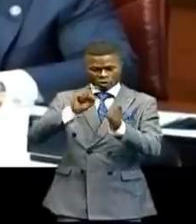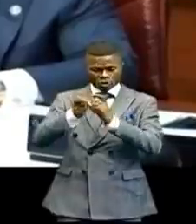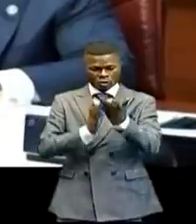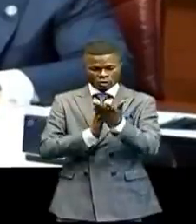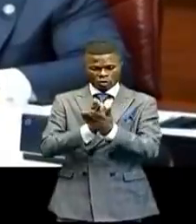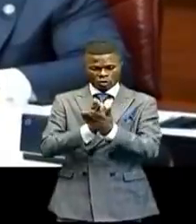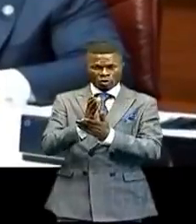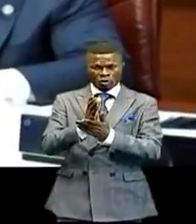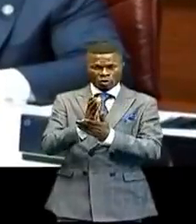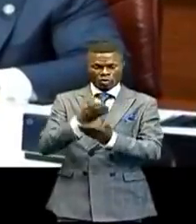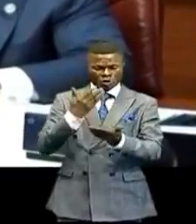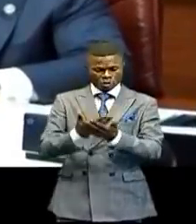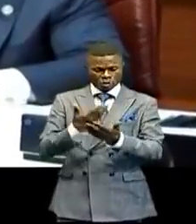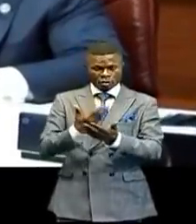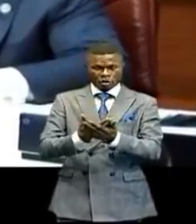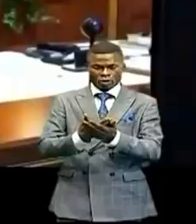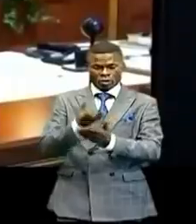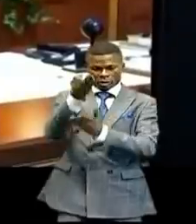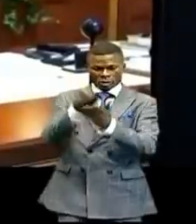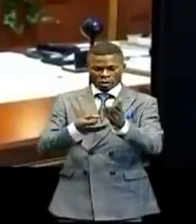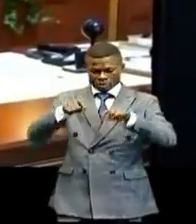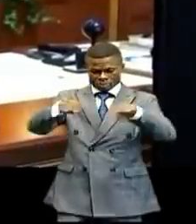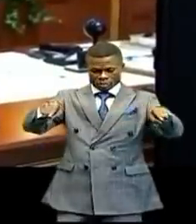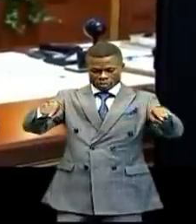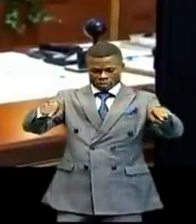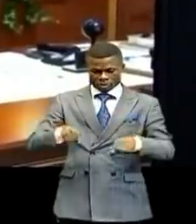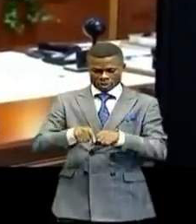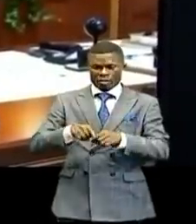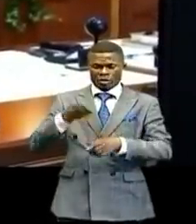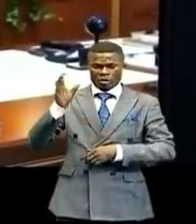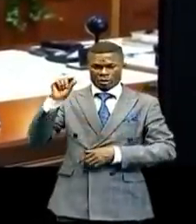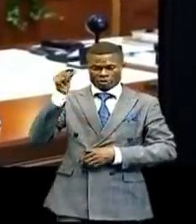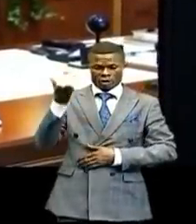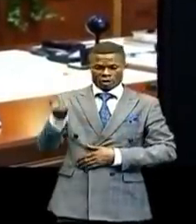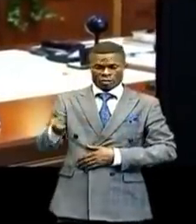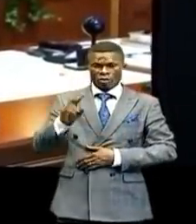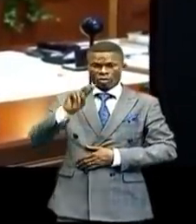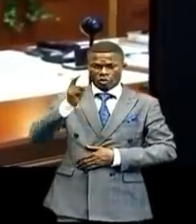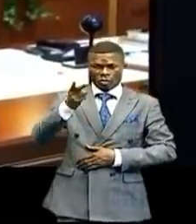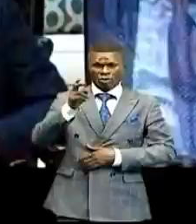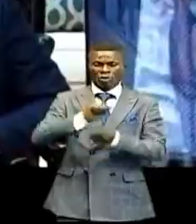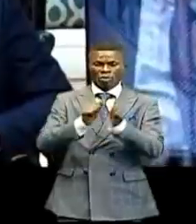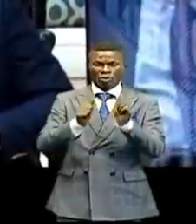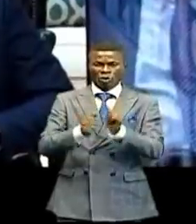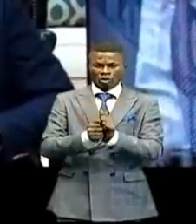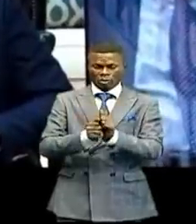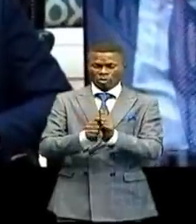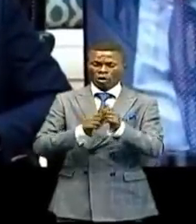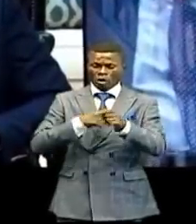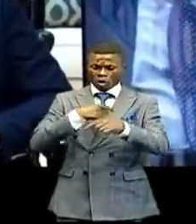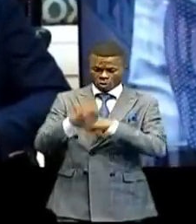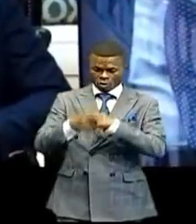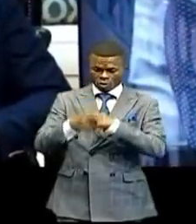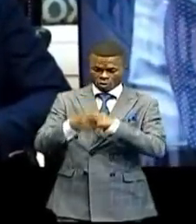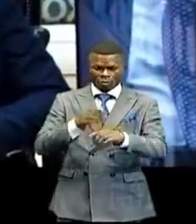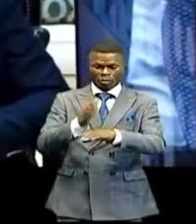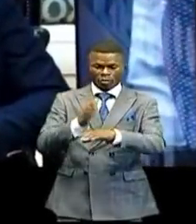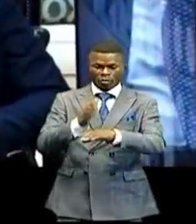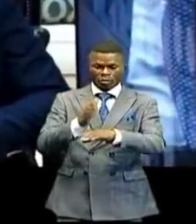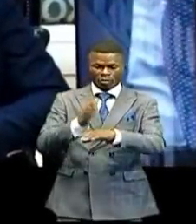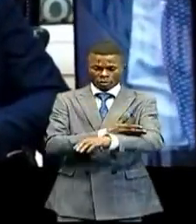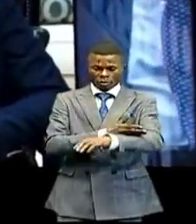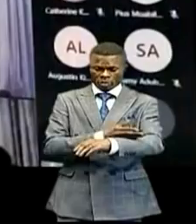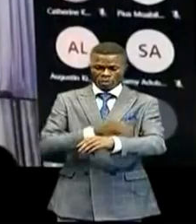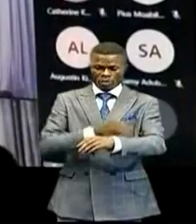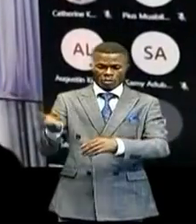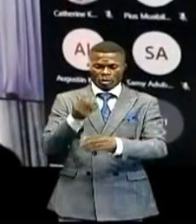total et urgent du fichier cadastral par le cadastre minier. 2. De déclencher la procédure de retrait